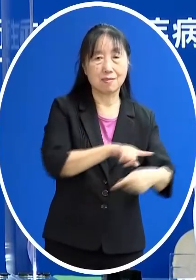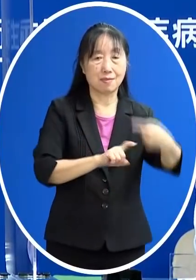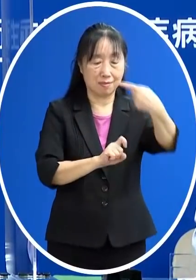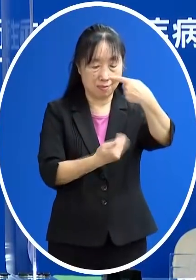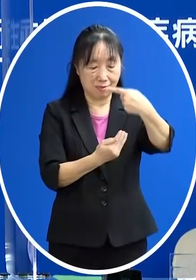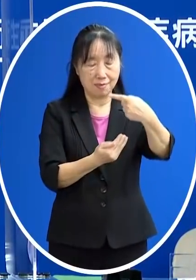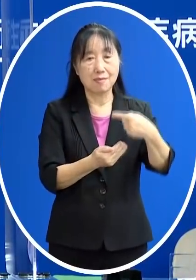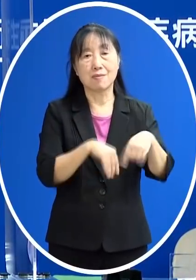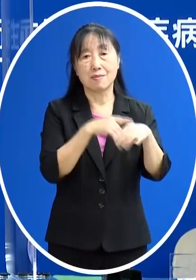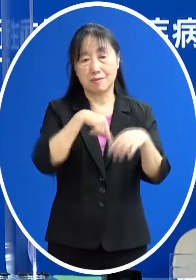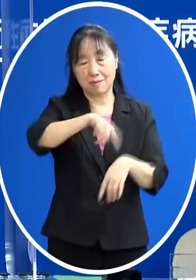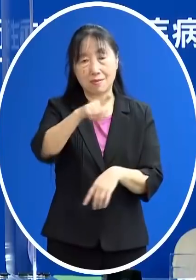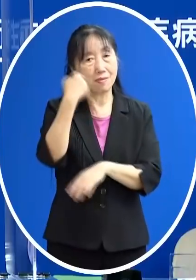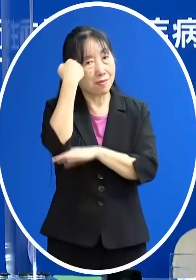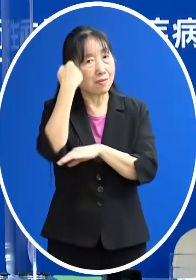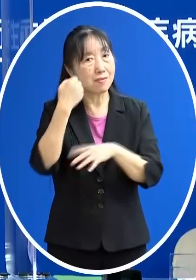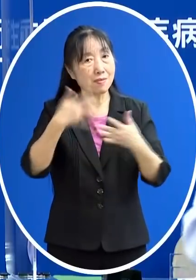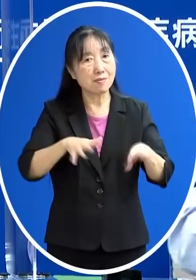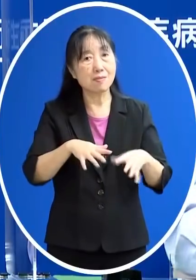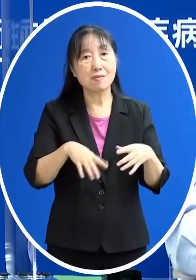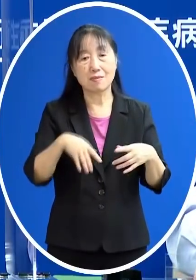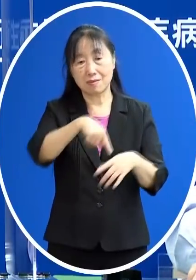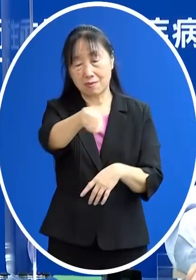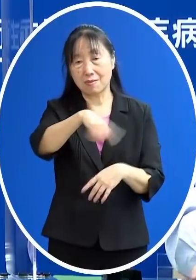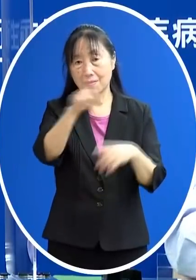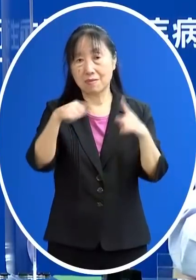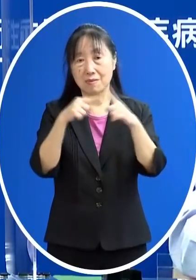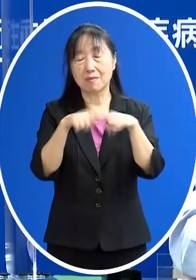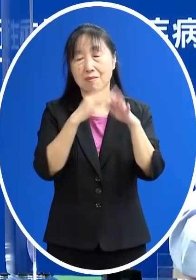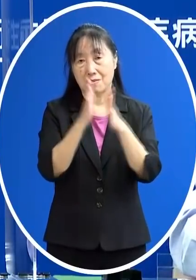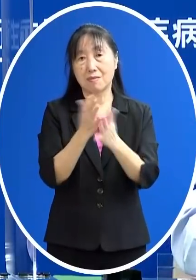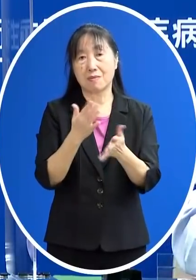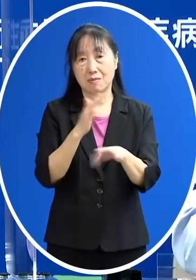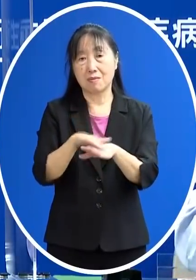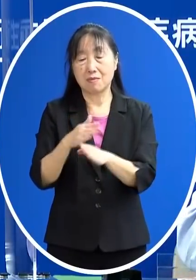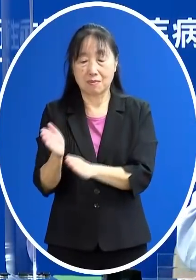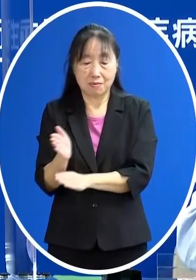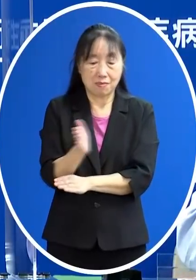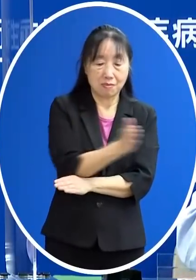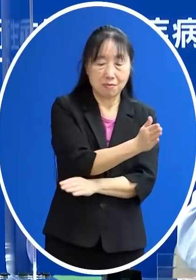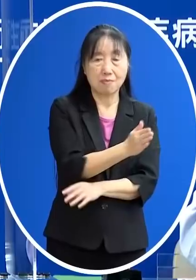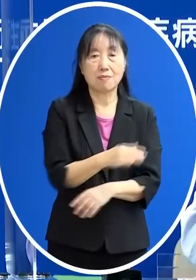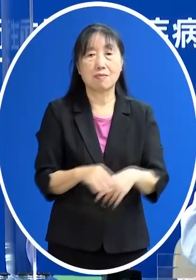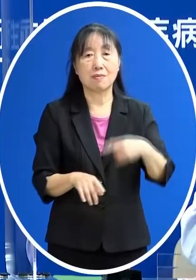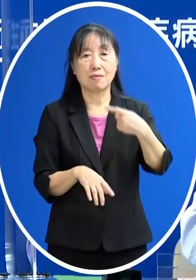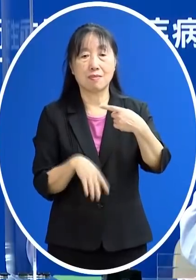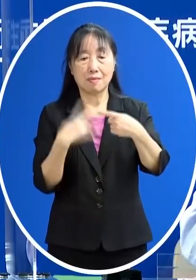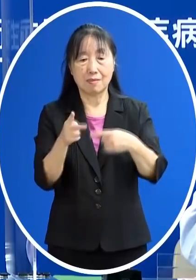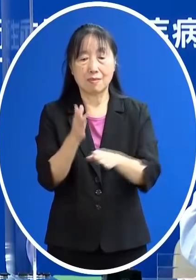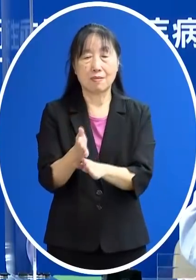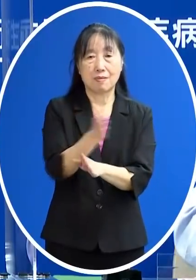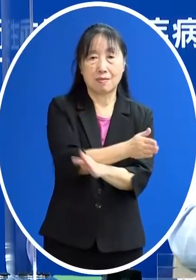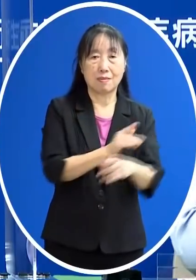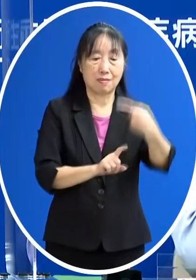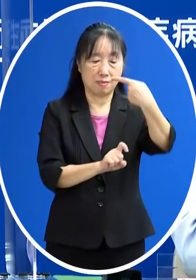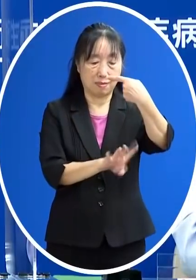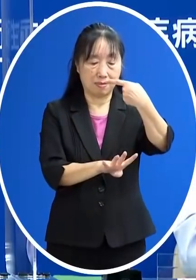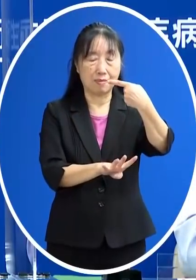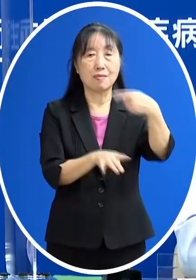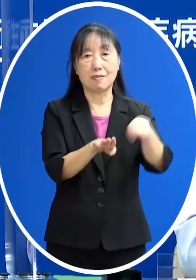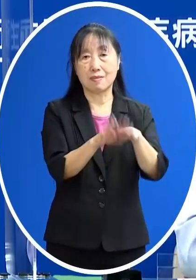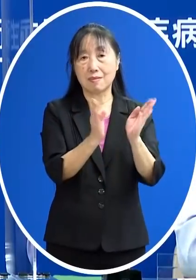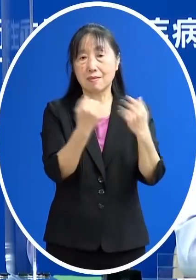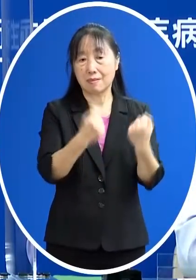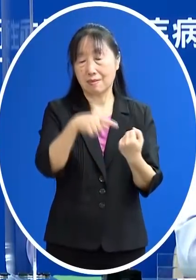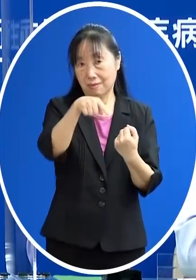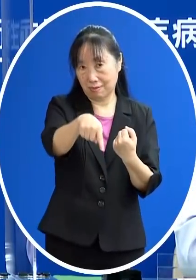住宿旅客。那也因为这样的情况，我们把这日期再往前挪，再追溯到1月14号起，相关有